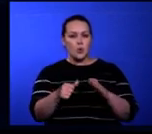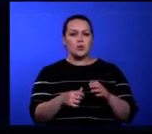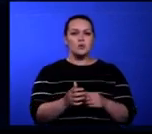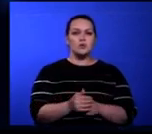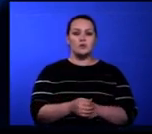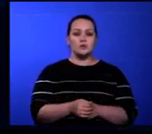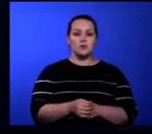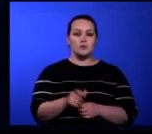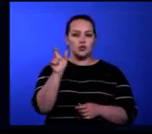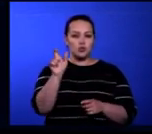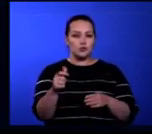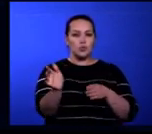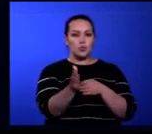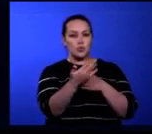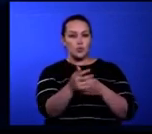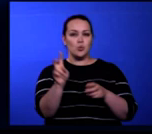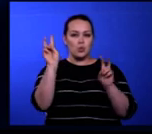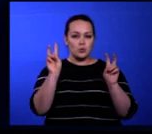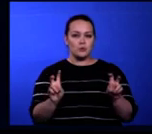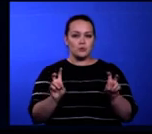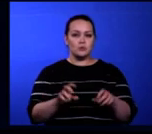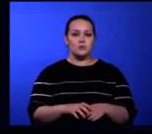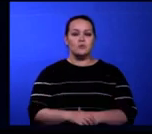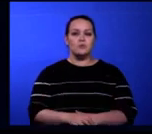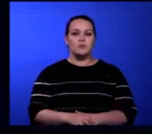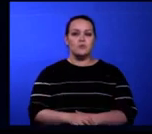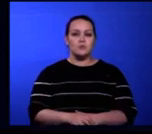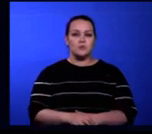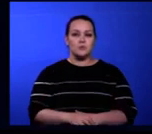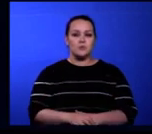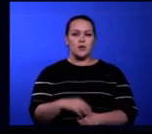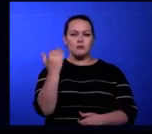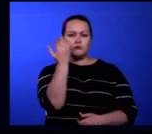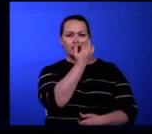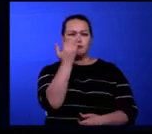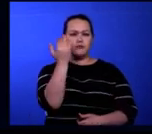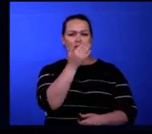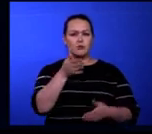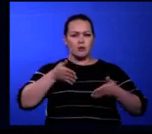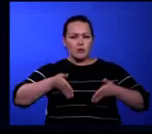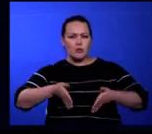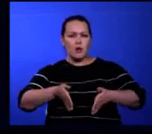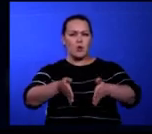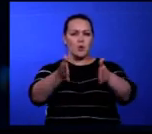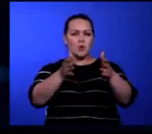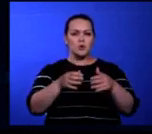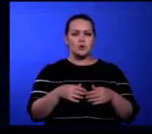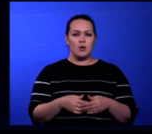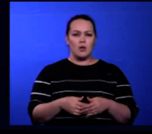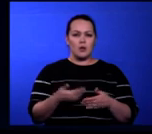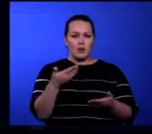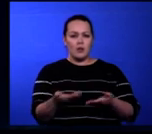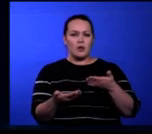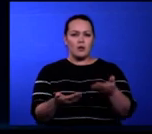Русалка на ветвях сидит, там на невиданных дорожках следы